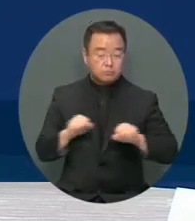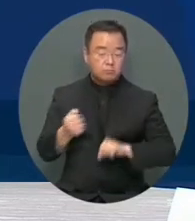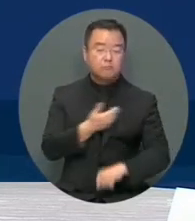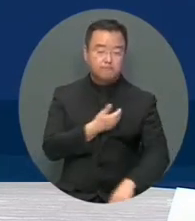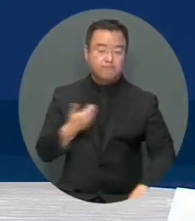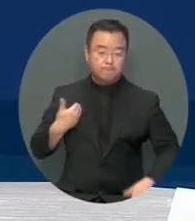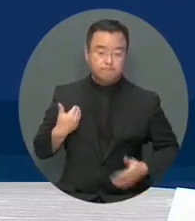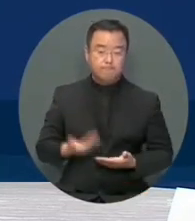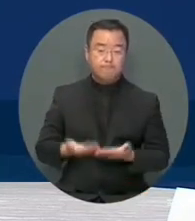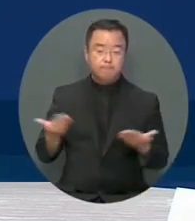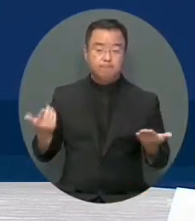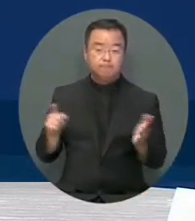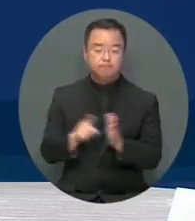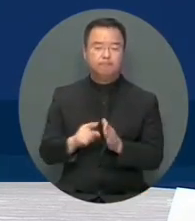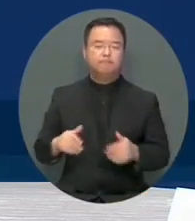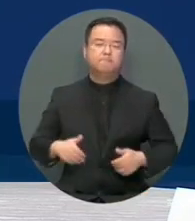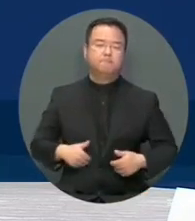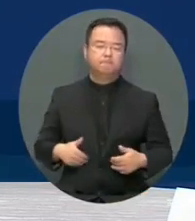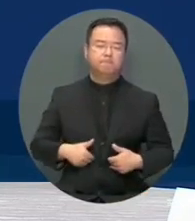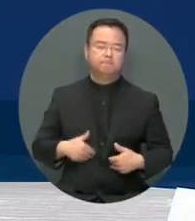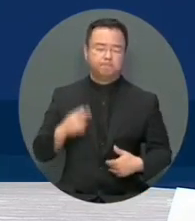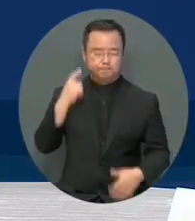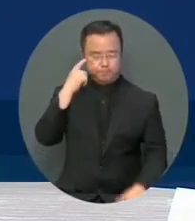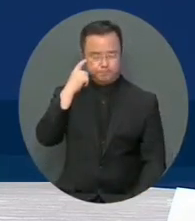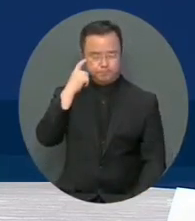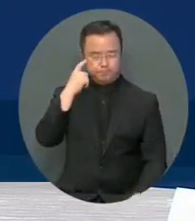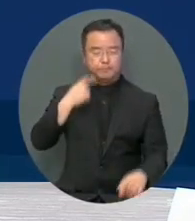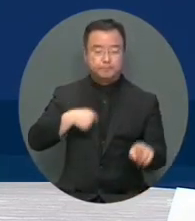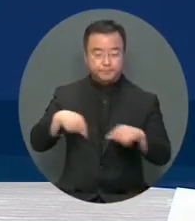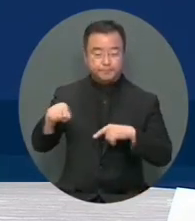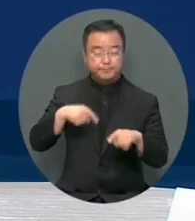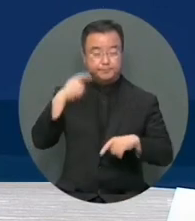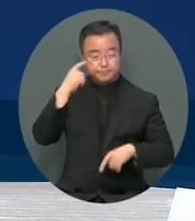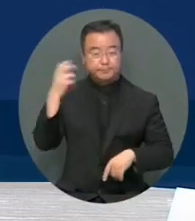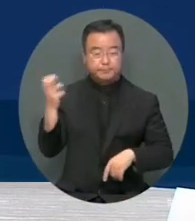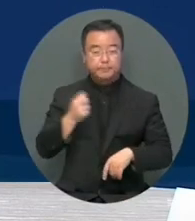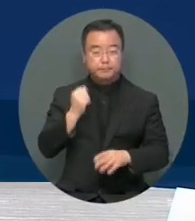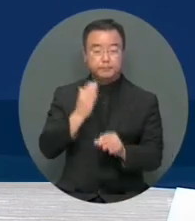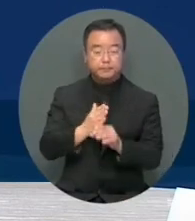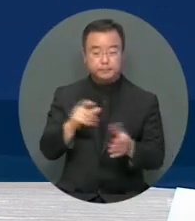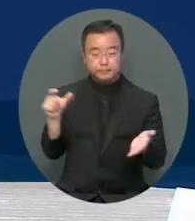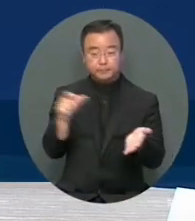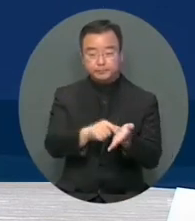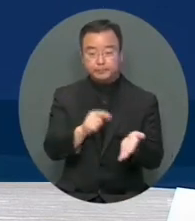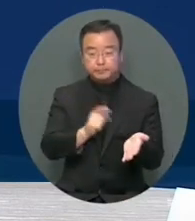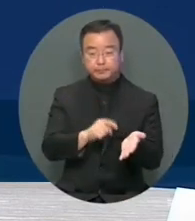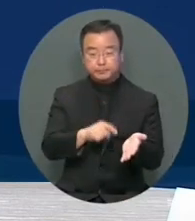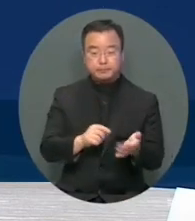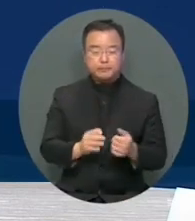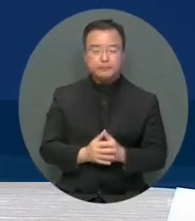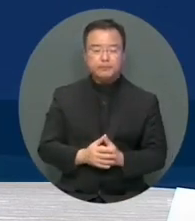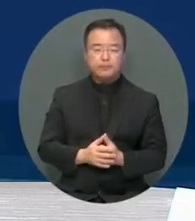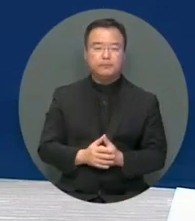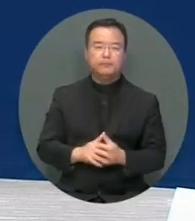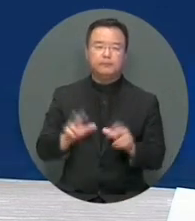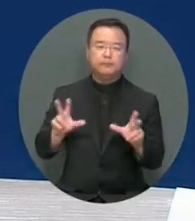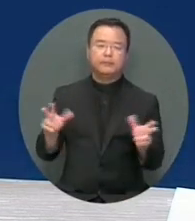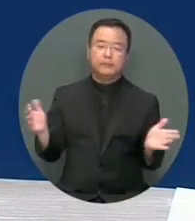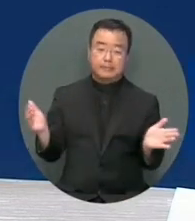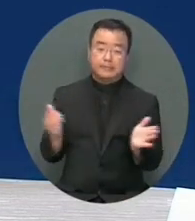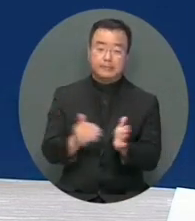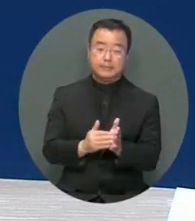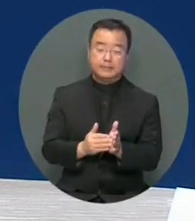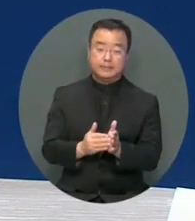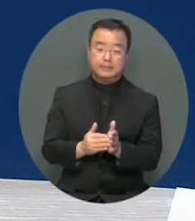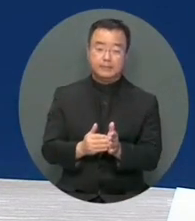보장하기 위해서는 이게 불가피하다라는 정치적 판단에서 이런 조항을 두었습니다만은 그동안 이제